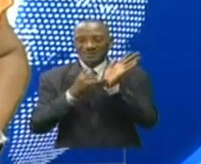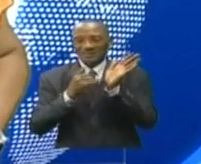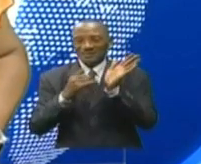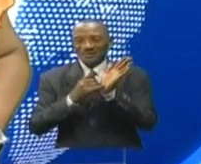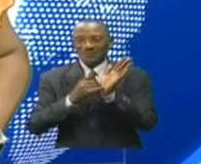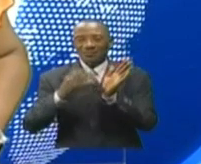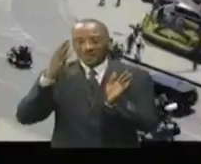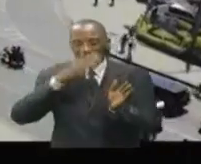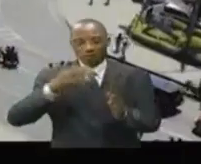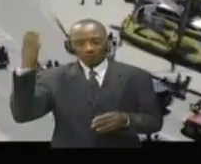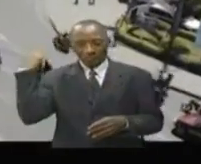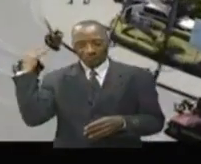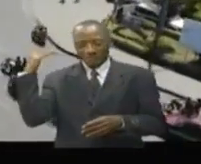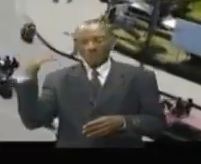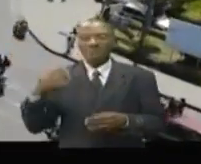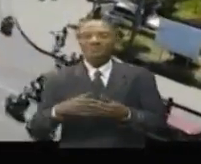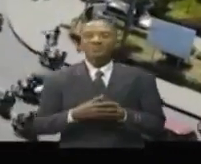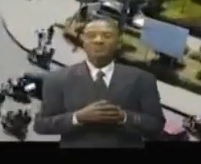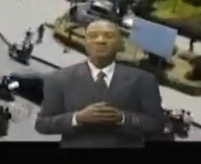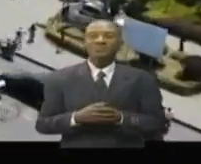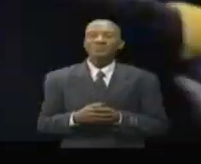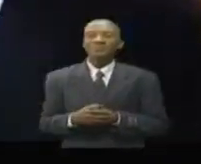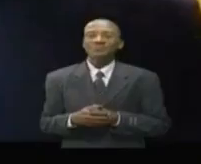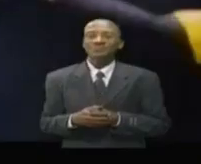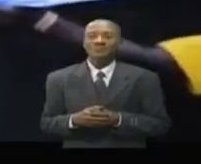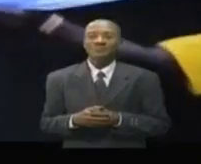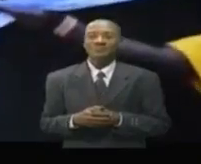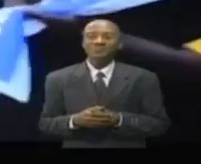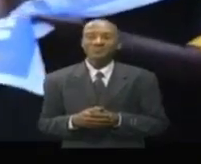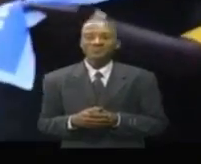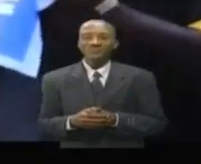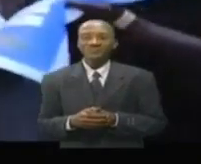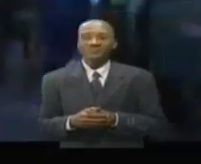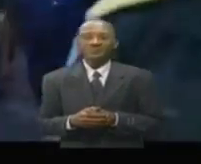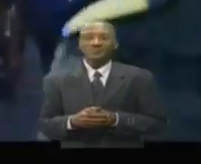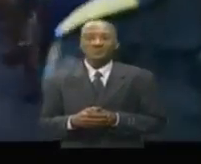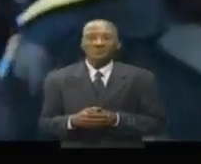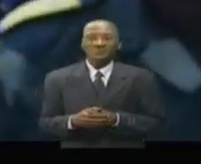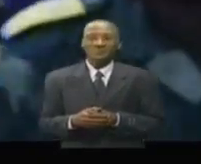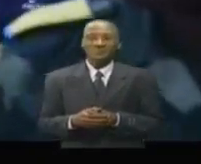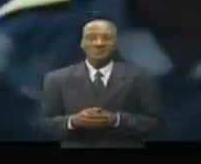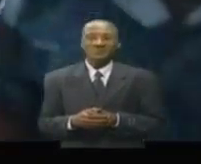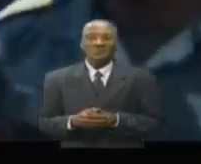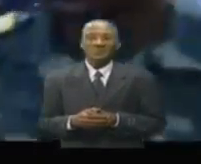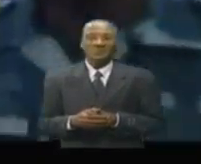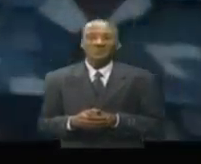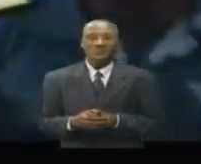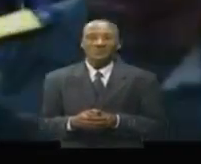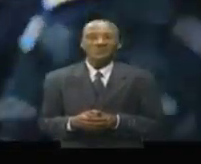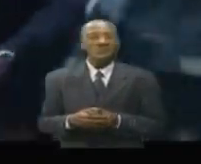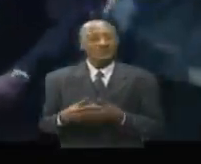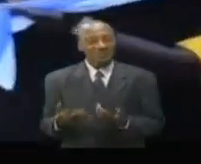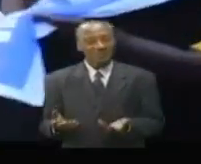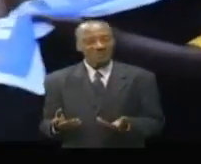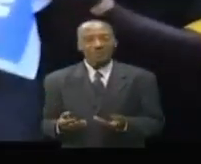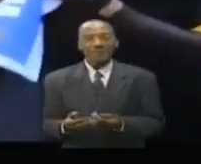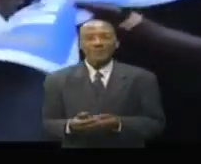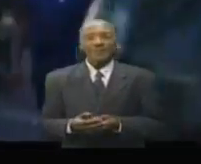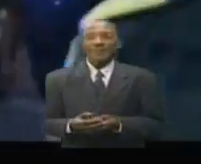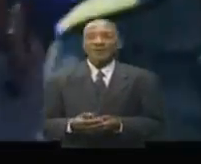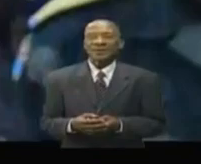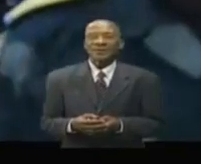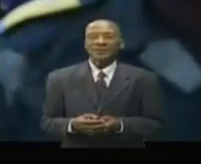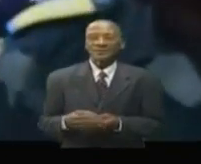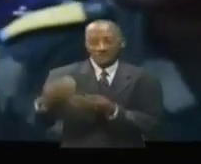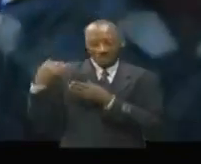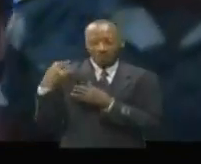Enina. La suite du Premier ministre lors de sa dernière visite dans le Nord Kivu, précisément à Goma, pour l'évaluation de l'état